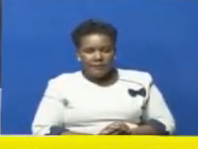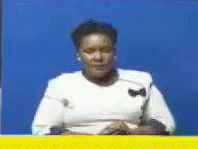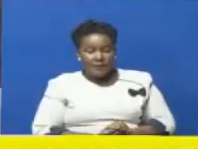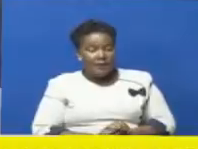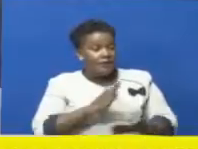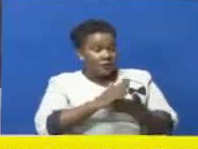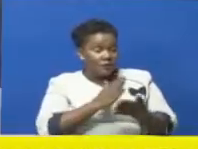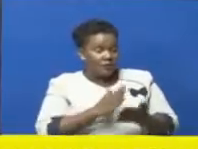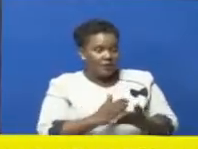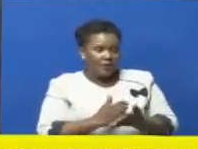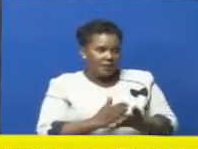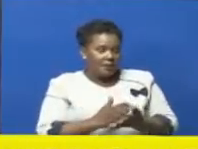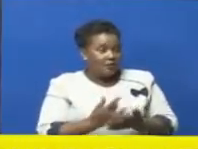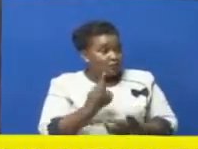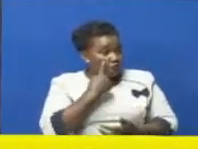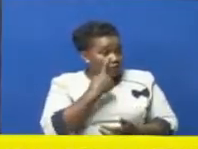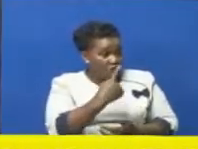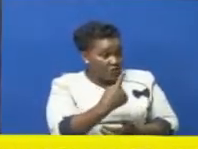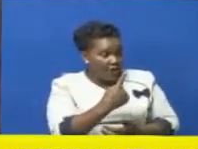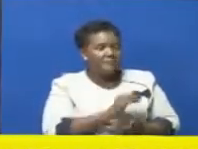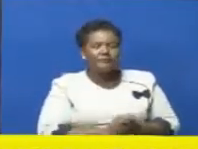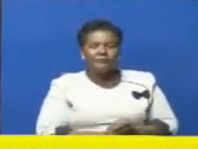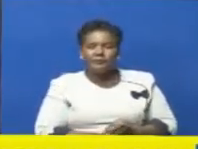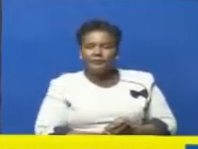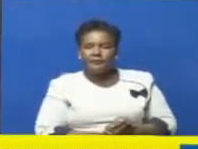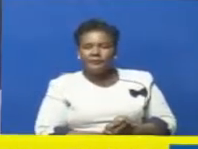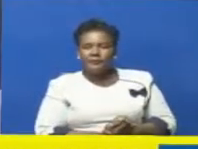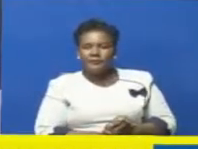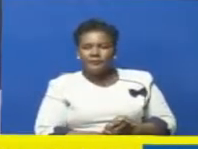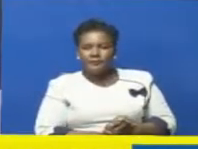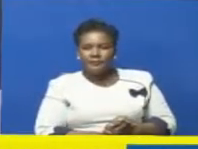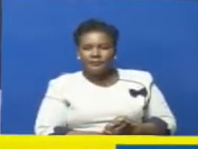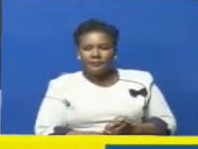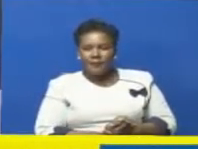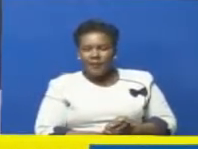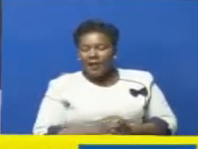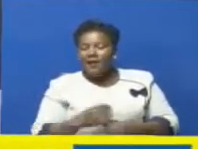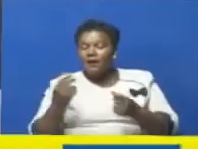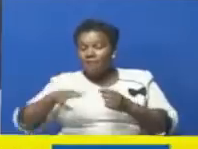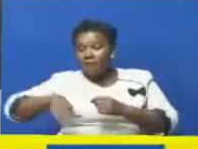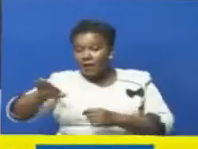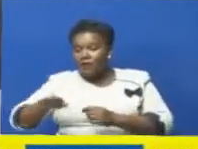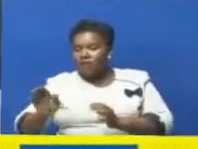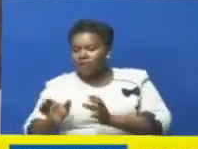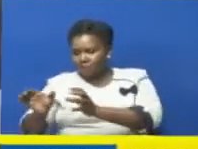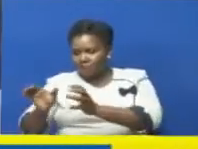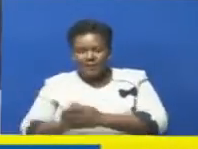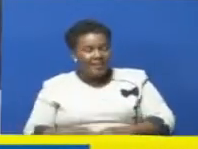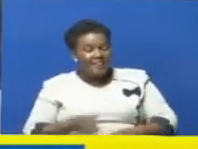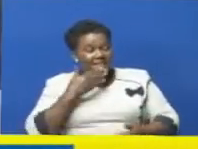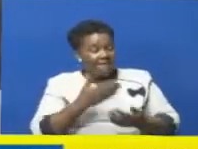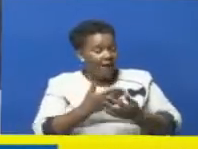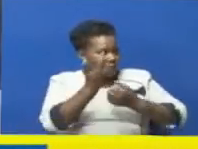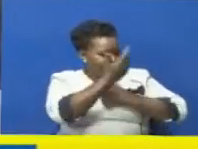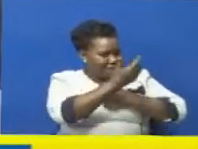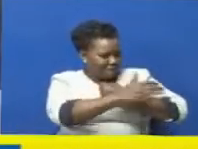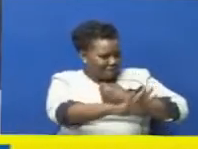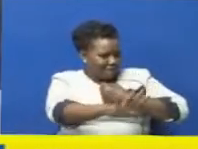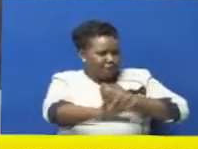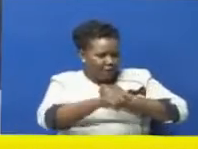investment. Tuseme like tuna beach line. There's beach line and there are very